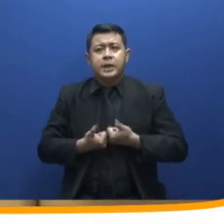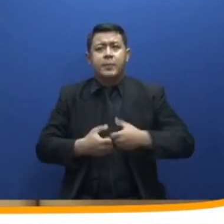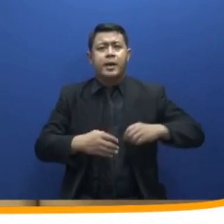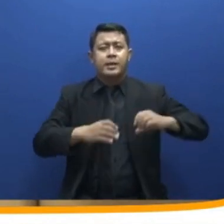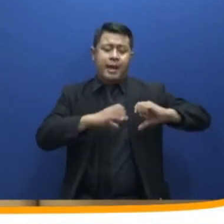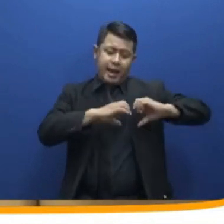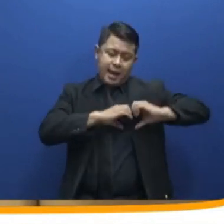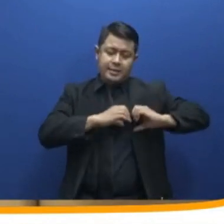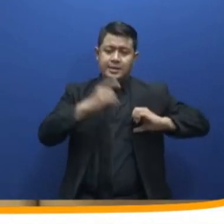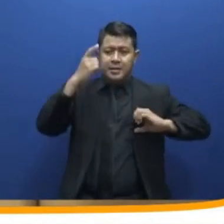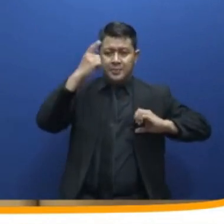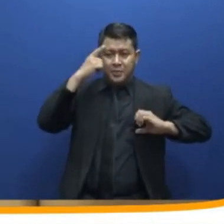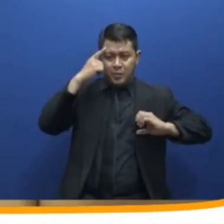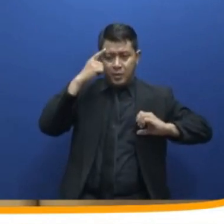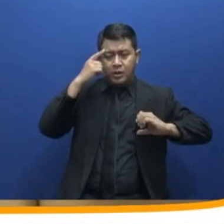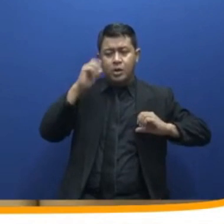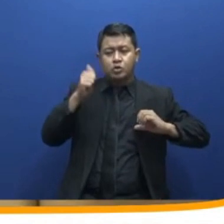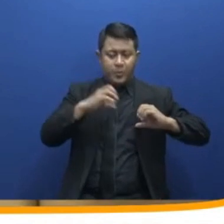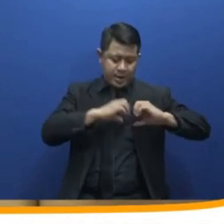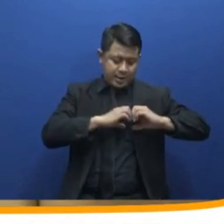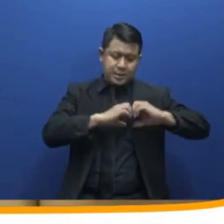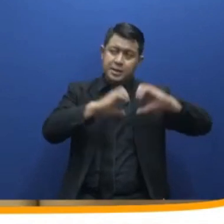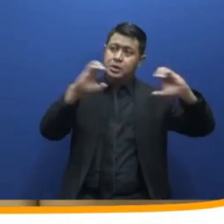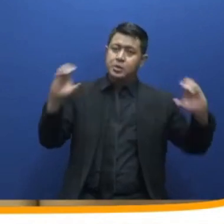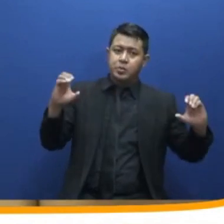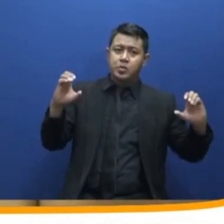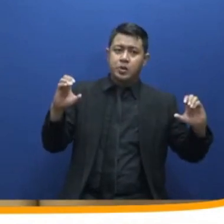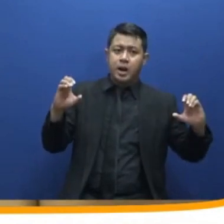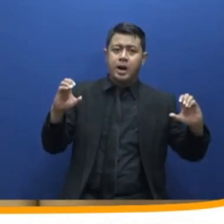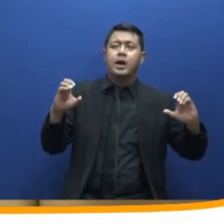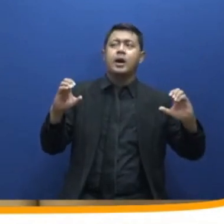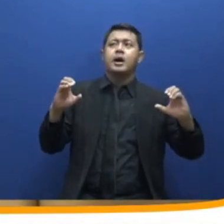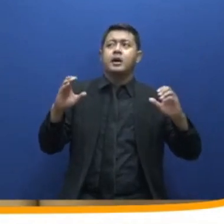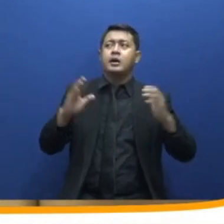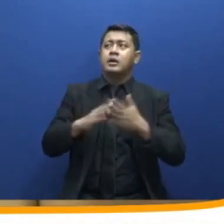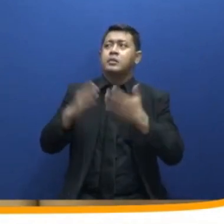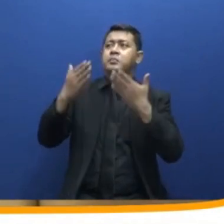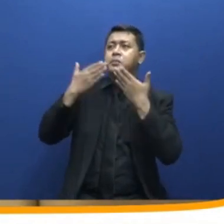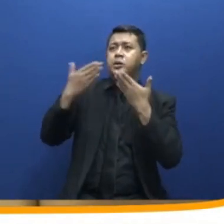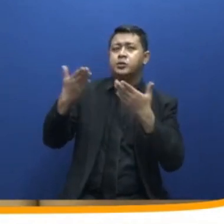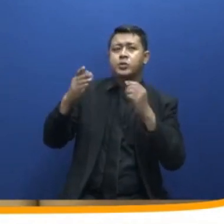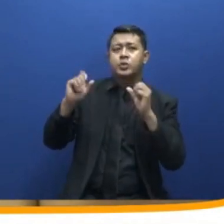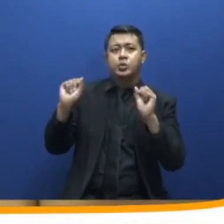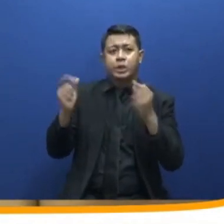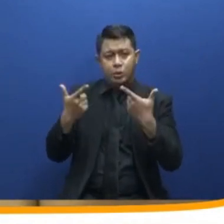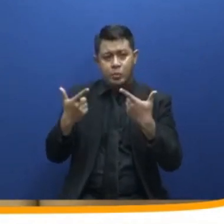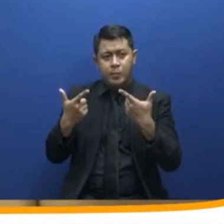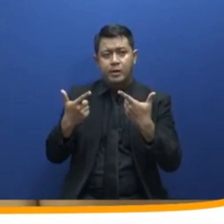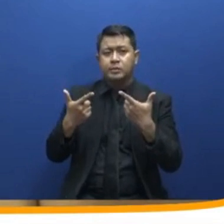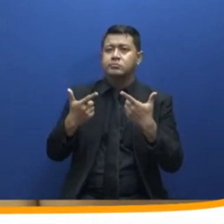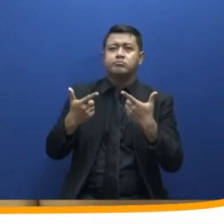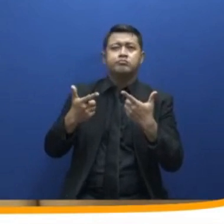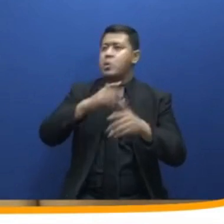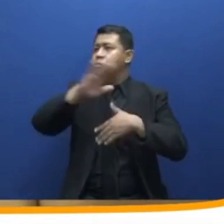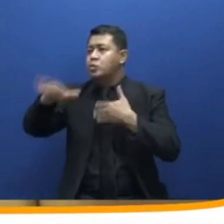selalu membuka pintu hati kita melihat keindahan mensyukuri kehidupan apapun yang